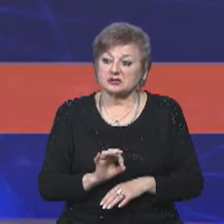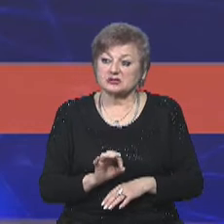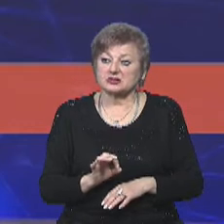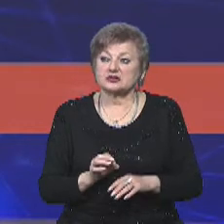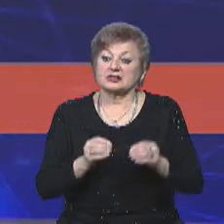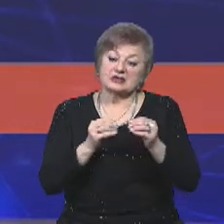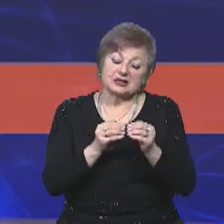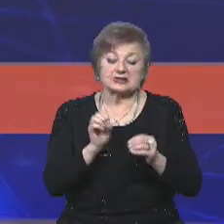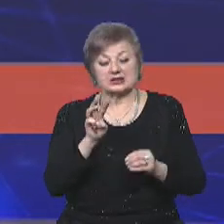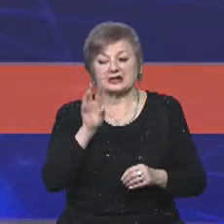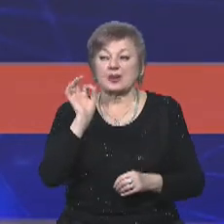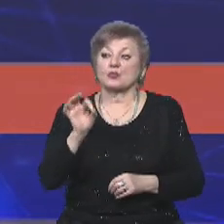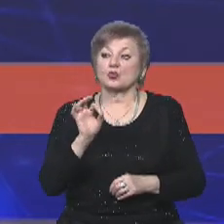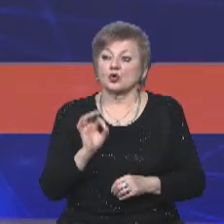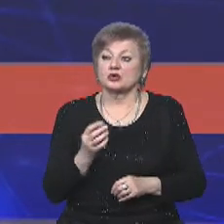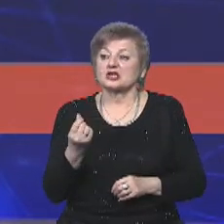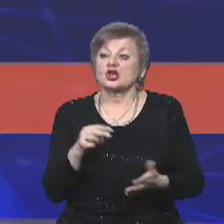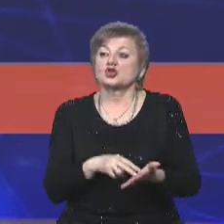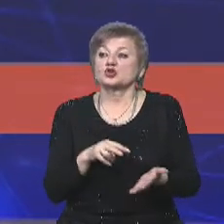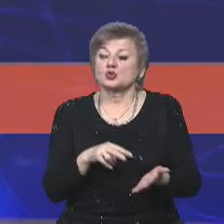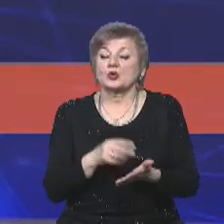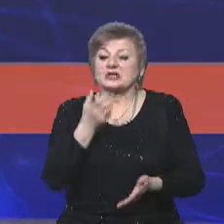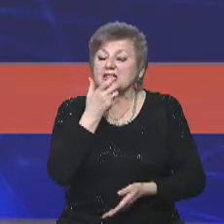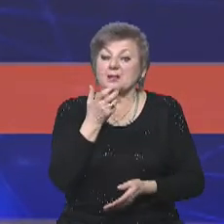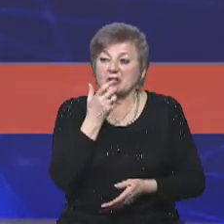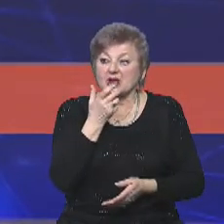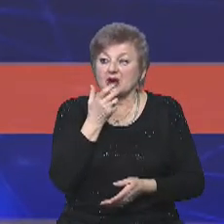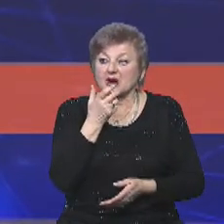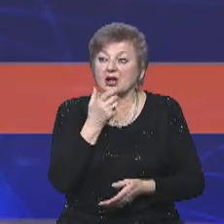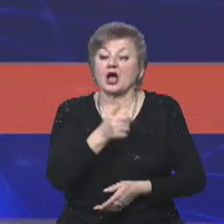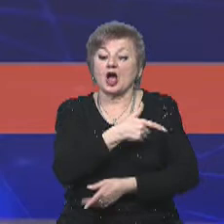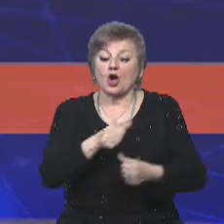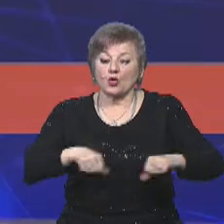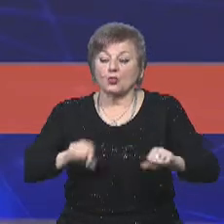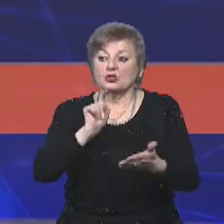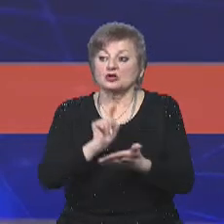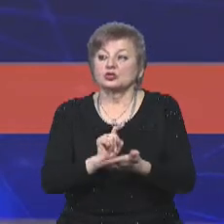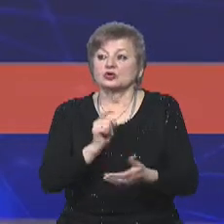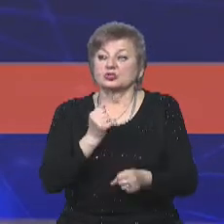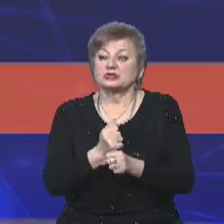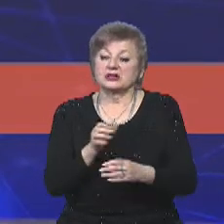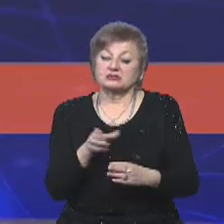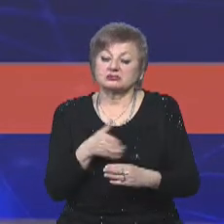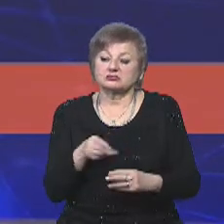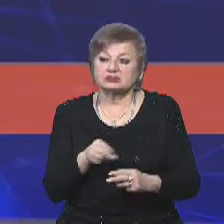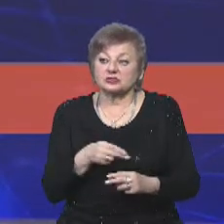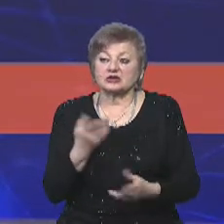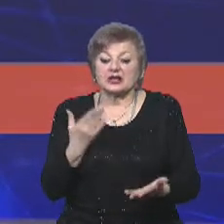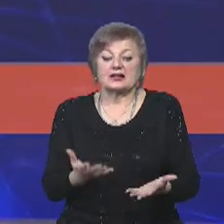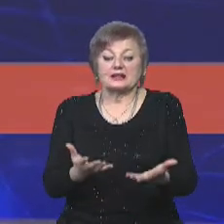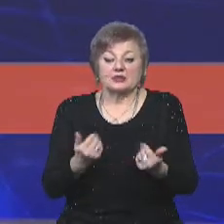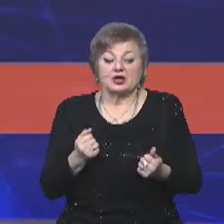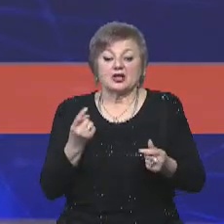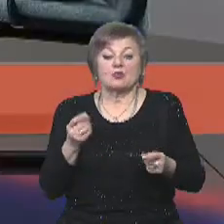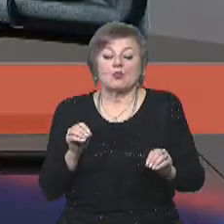рост 10-13% стоимости тепла. Нацкомиссия обязана будет сделать такой перерасчет, если примет решение о повышении